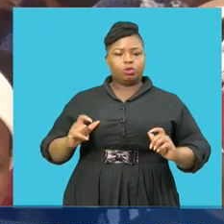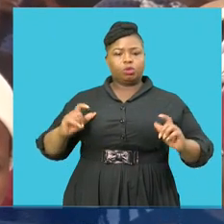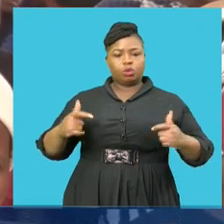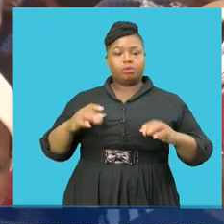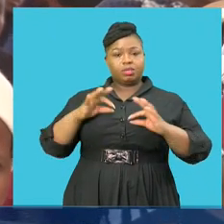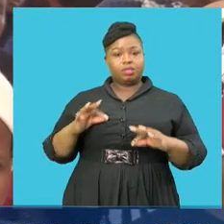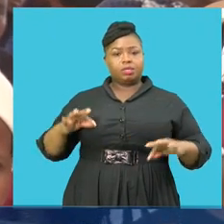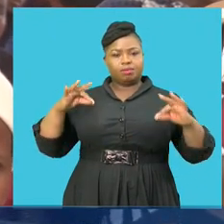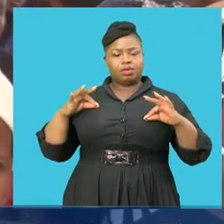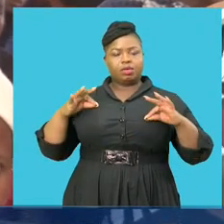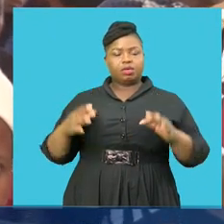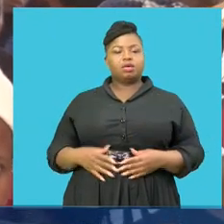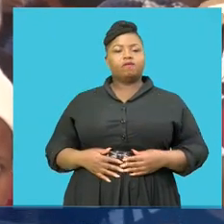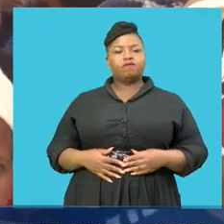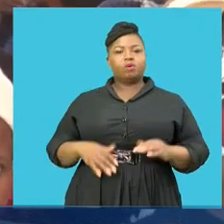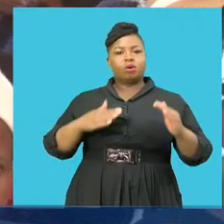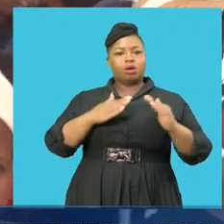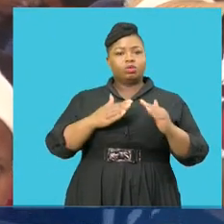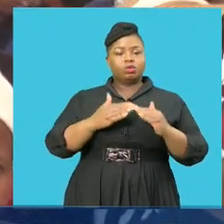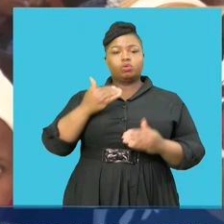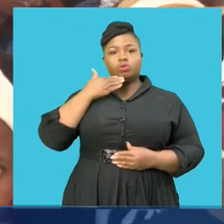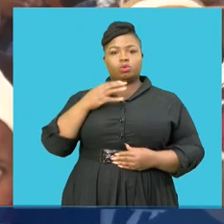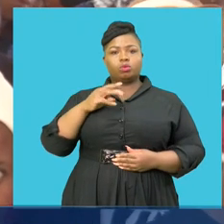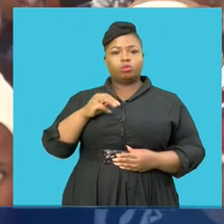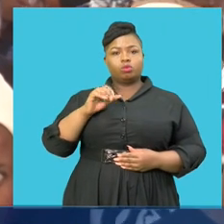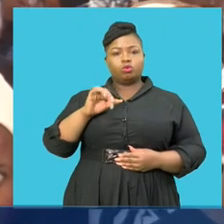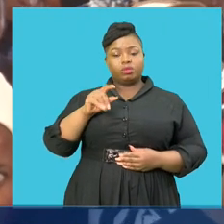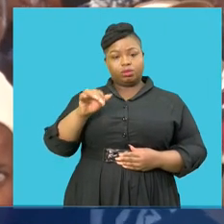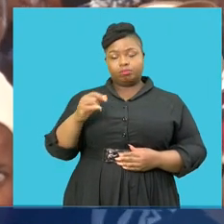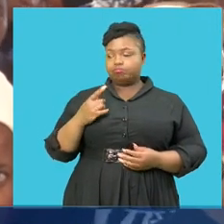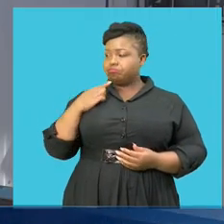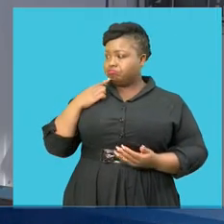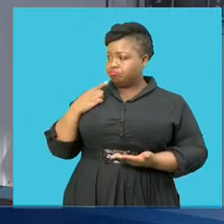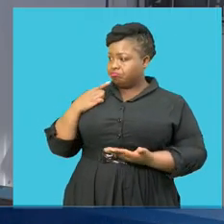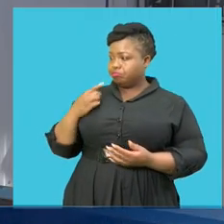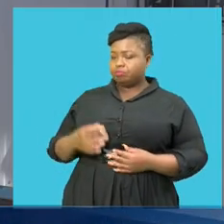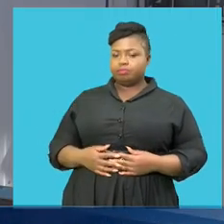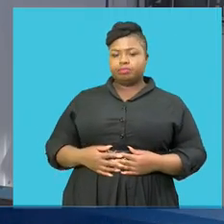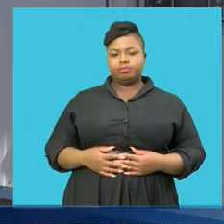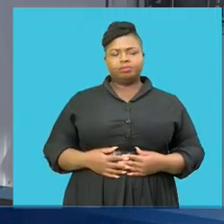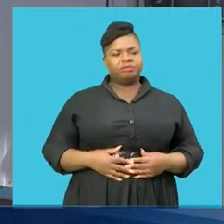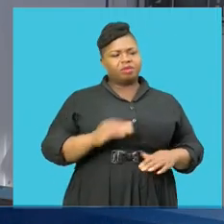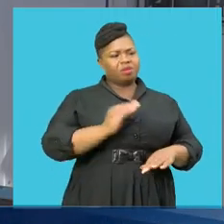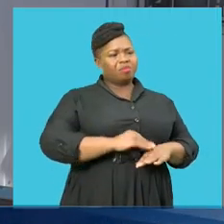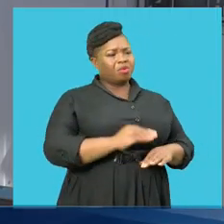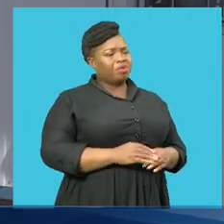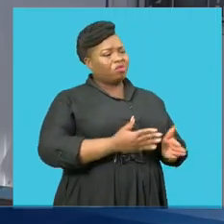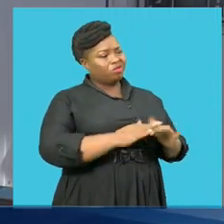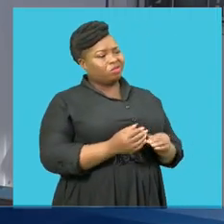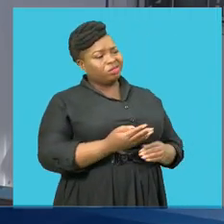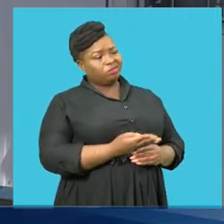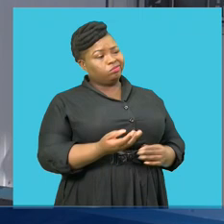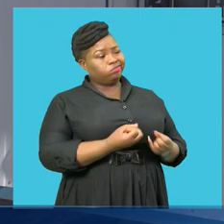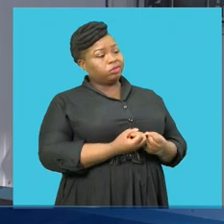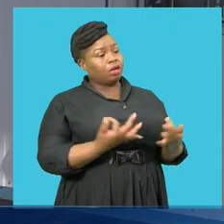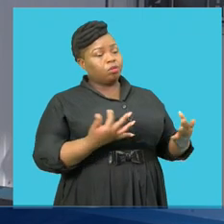Osekomidini likameya kwezomnyango ezokuhlaliswa kwabantu uMlungisi Mabaso ubeke kanjena. Maningi ama-issues kuma-communities